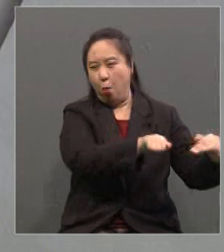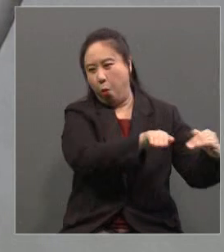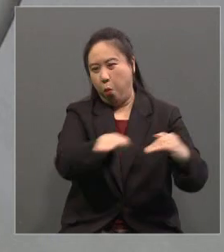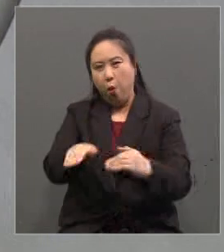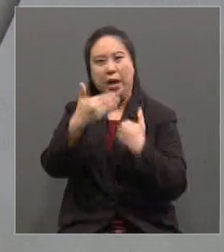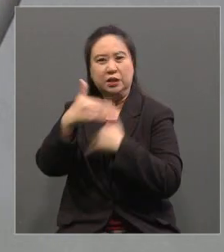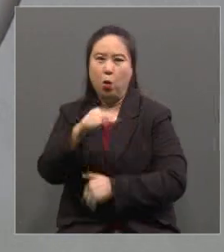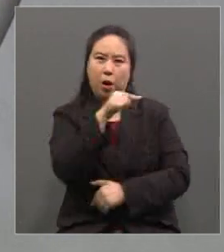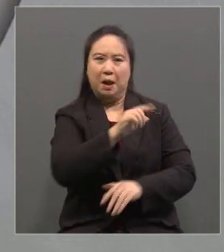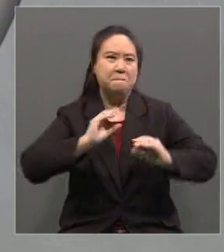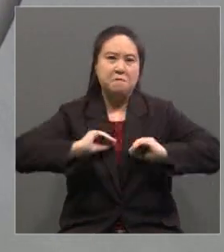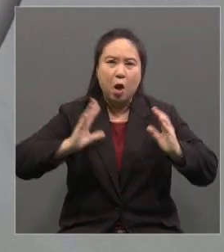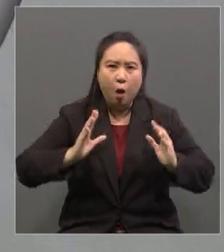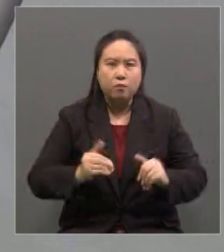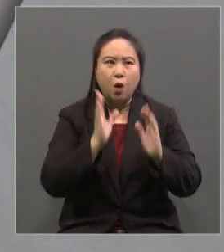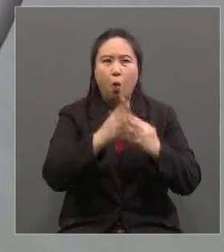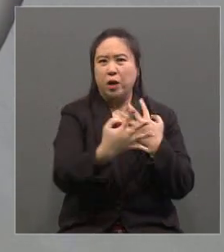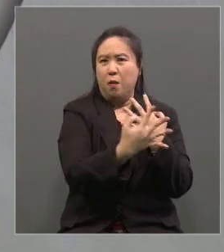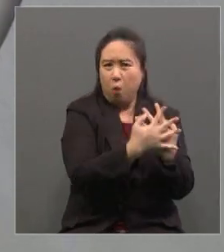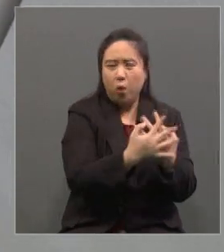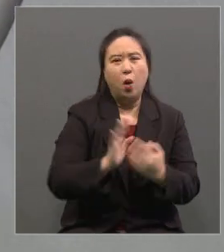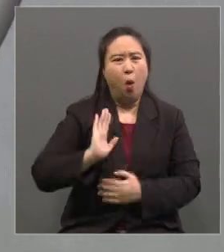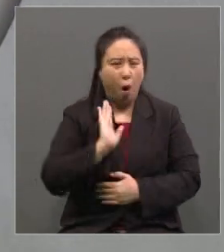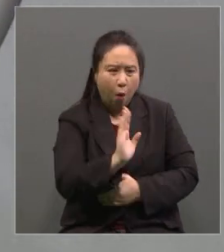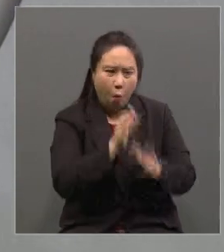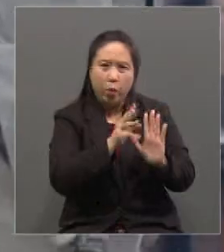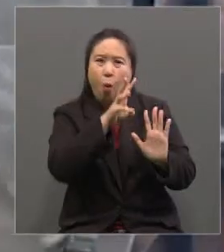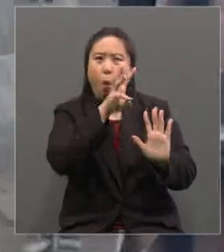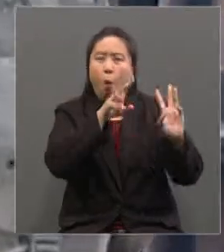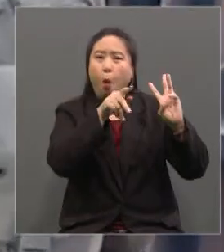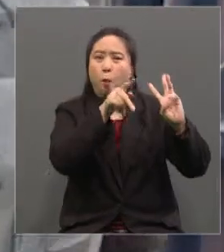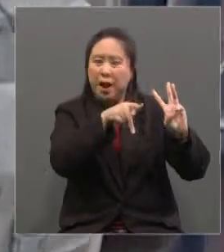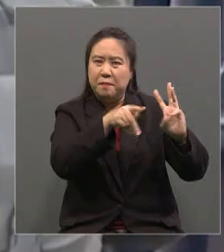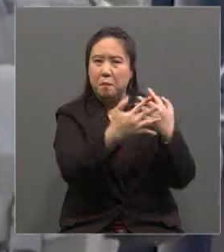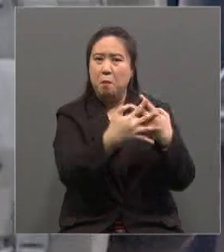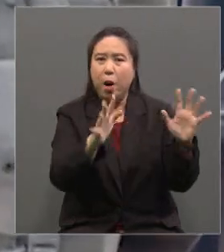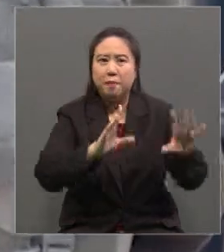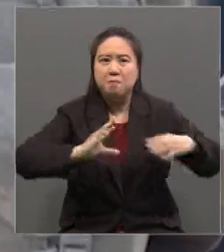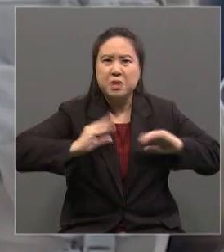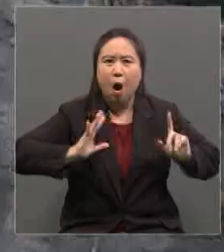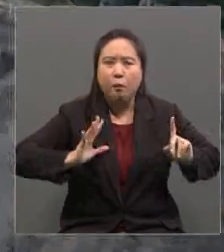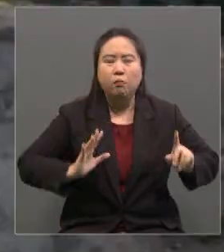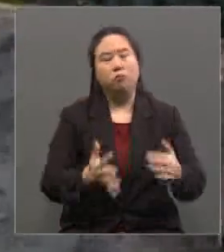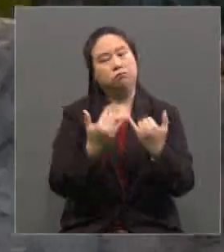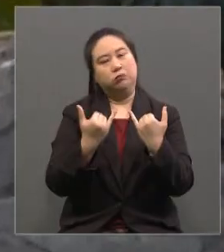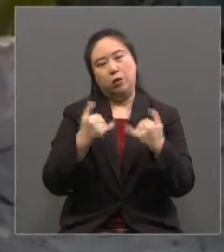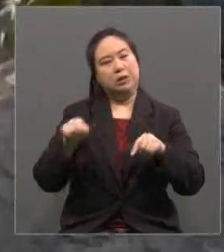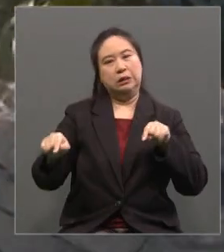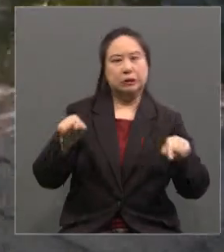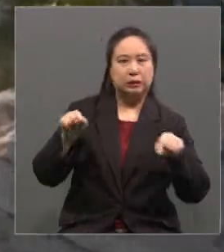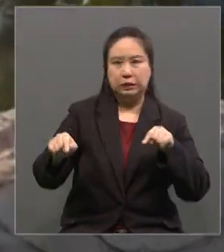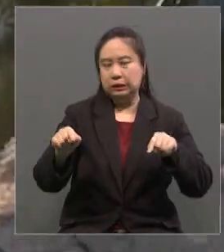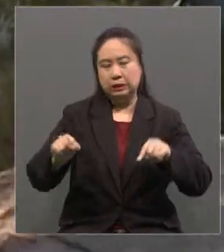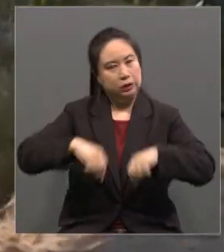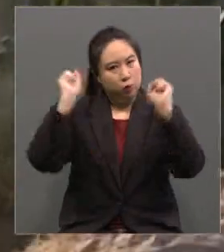กาซ่าและไม่ปล่อยตัวนักโทษชาวปาเลสไตน์ราว 6,000คนเพื่อเป็นการแลกเปลี่ยนกันก็ทำไม่ทั้ง 2ฝ่ายค่ะยังไม่สามารถที่จะ